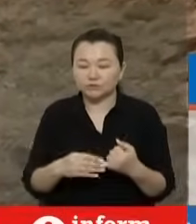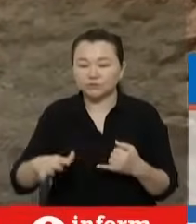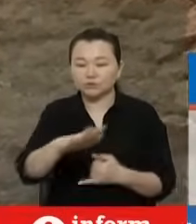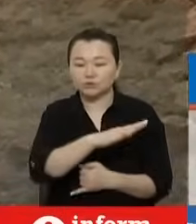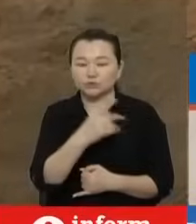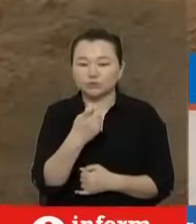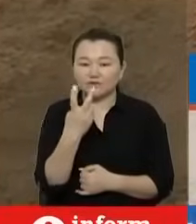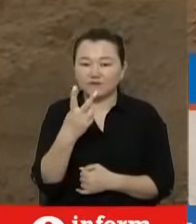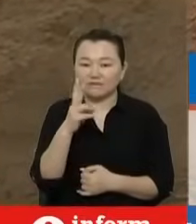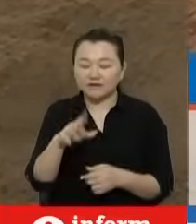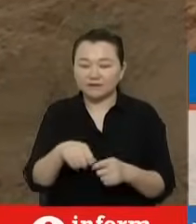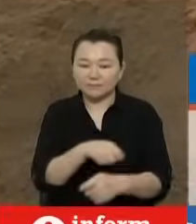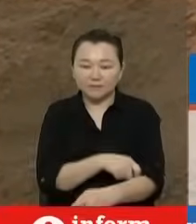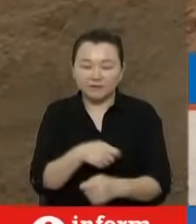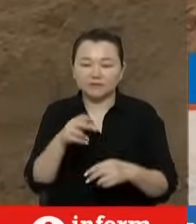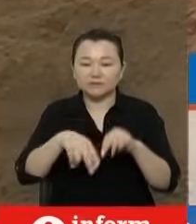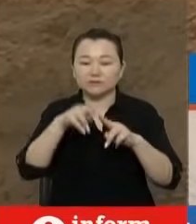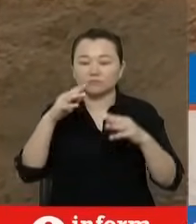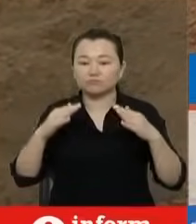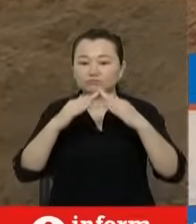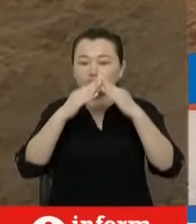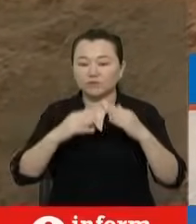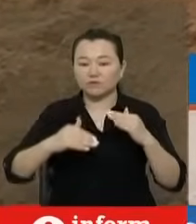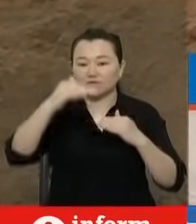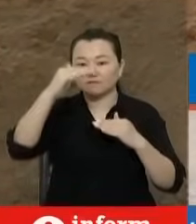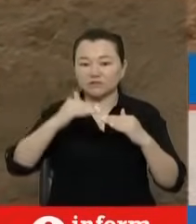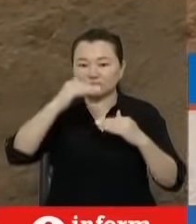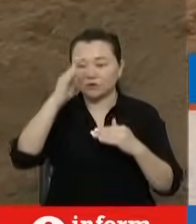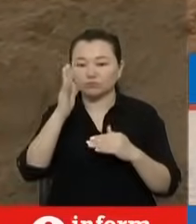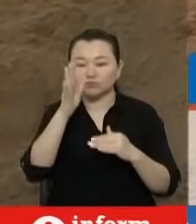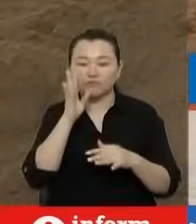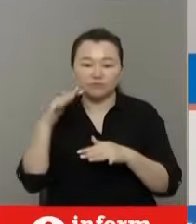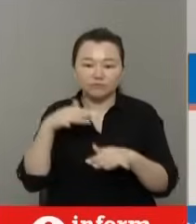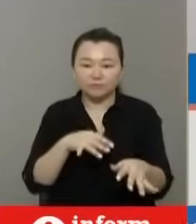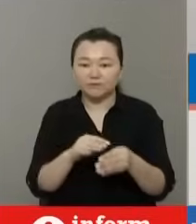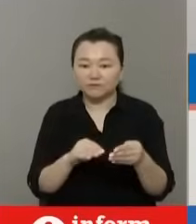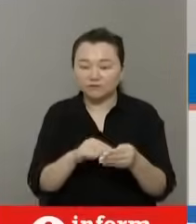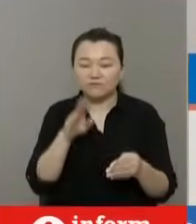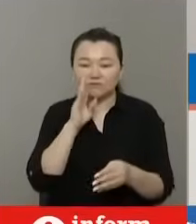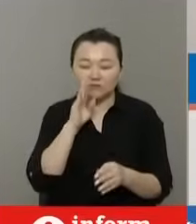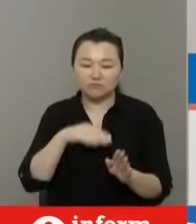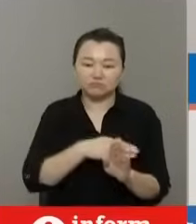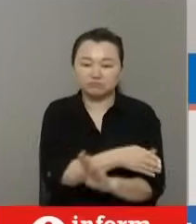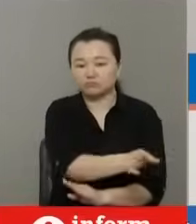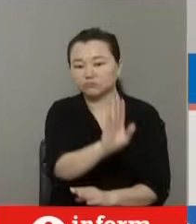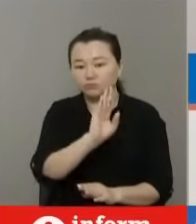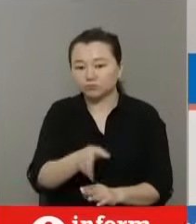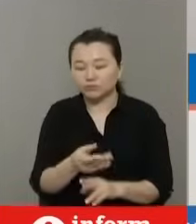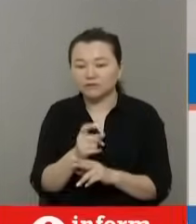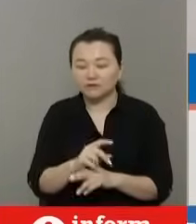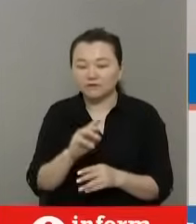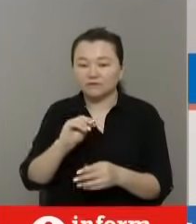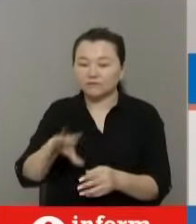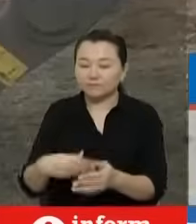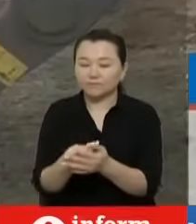102 квадратных метра. Здание построят на возвышенности, и если в будущем подтопление повторится, вода обойдет их стороной. На возмещение